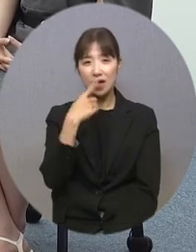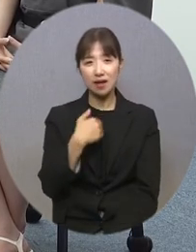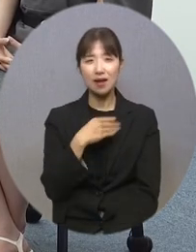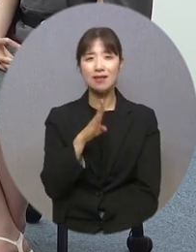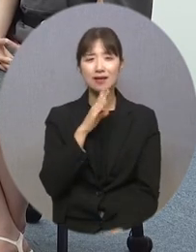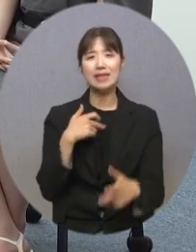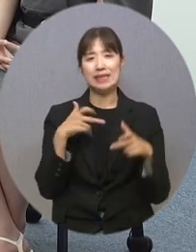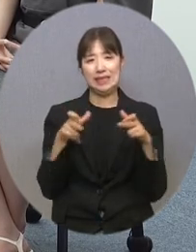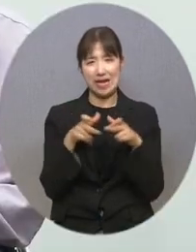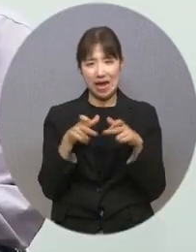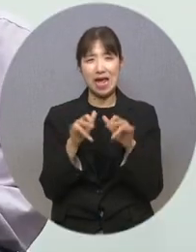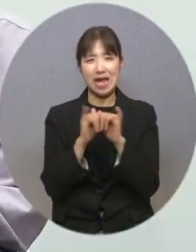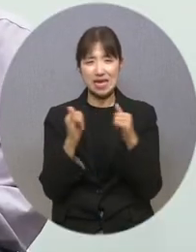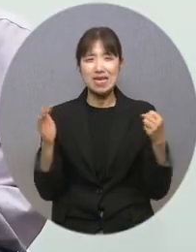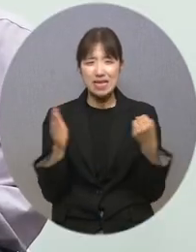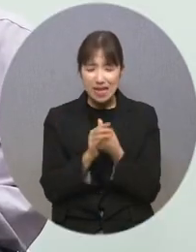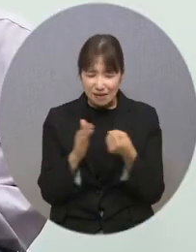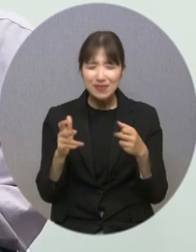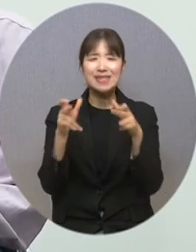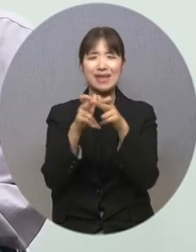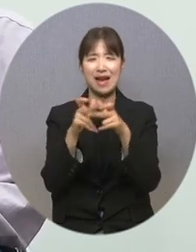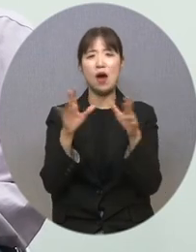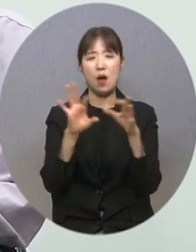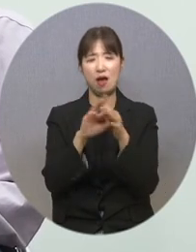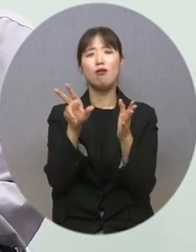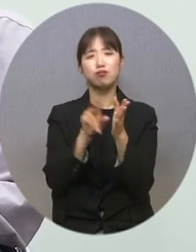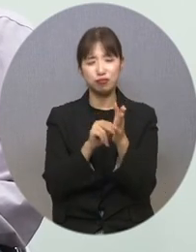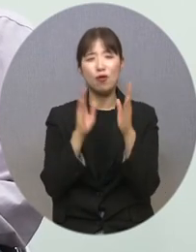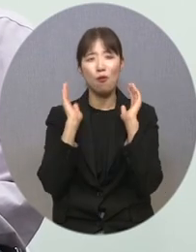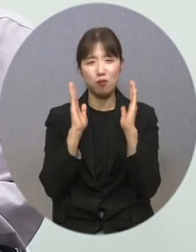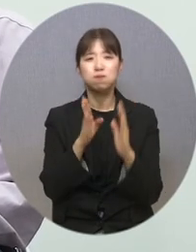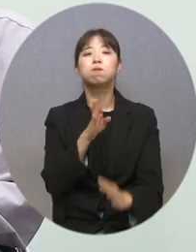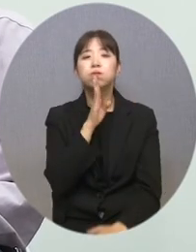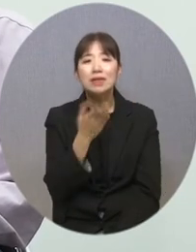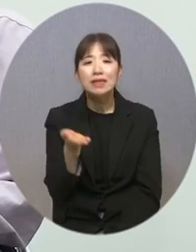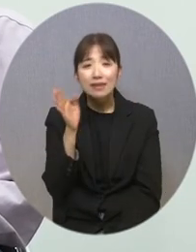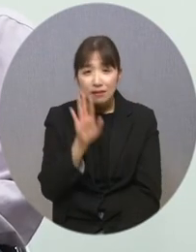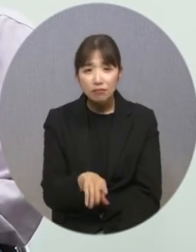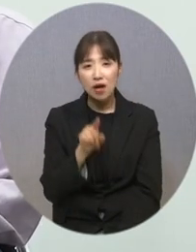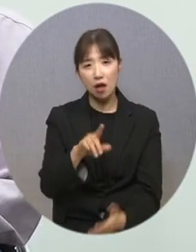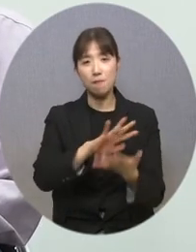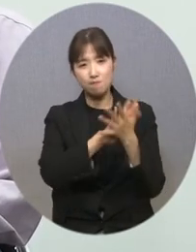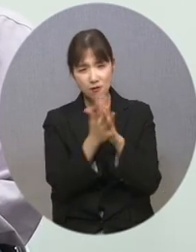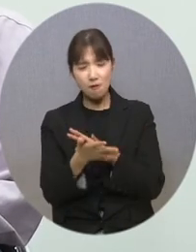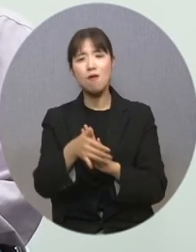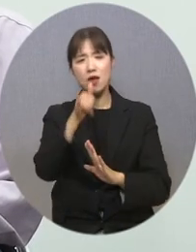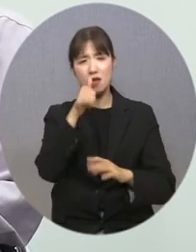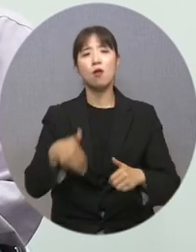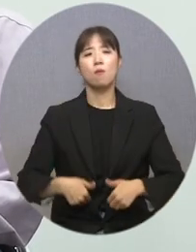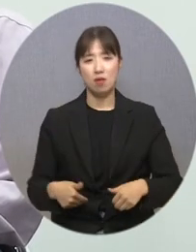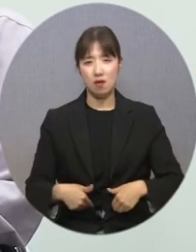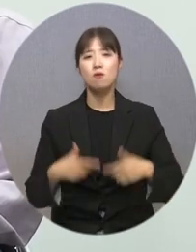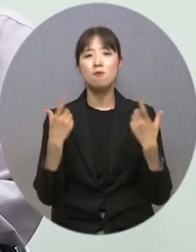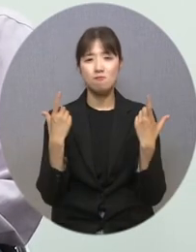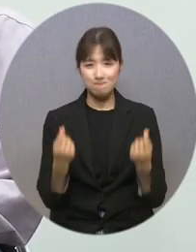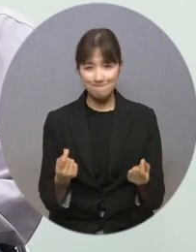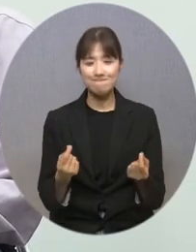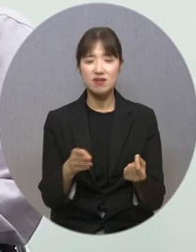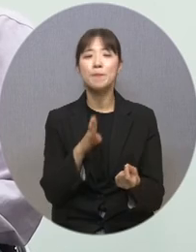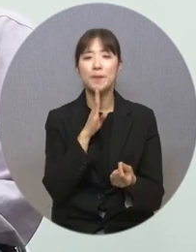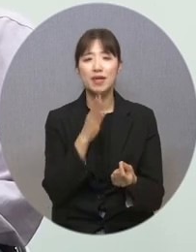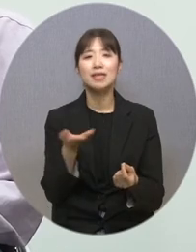장애인 이어서 장애인의 관련한 분들을 했던 것도 맞긴 하지만 이런 변화가 있어야 되는 것도 맞다고 늦게 낀 했지만